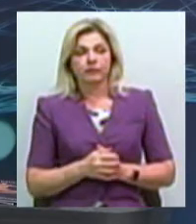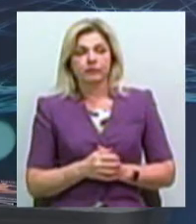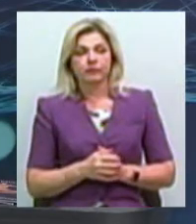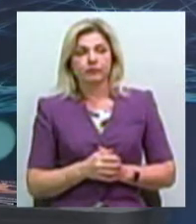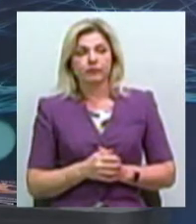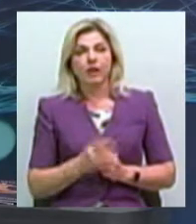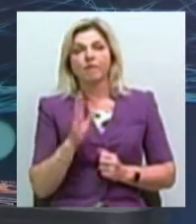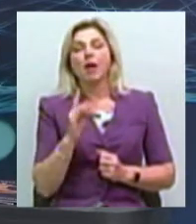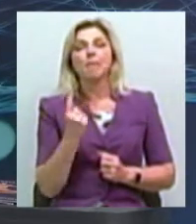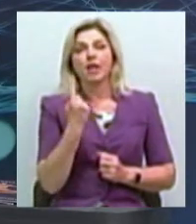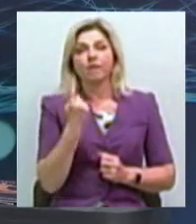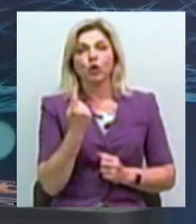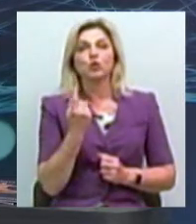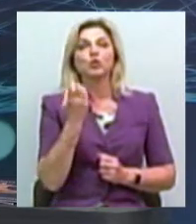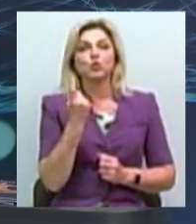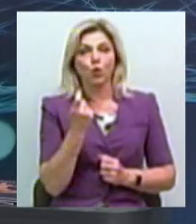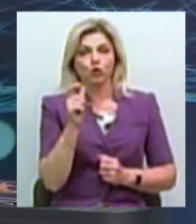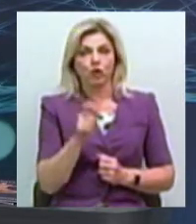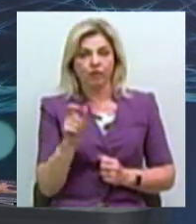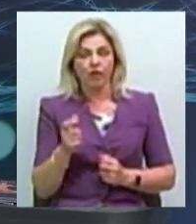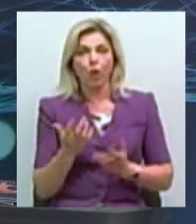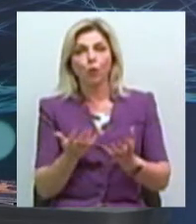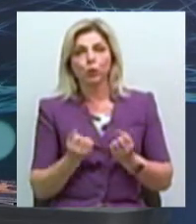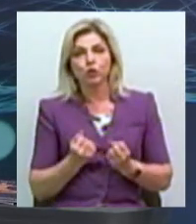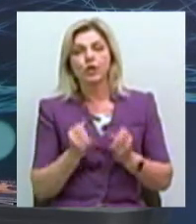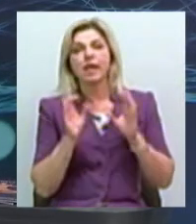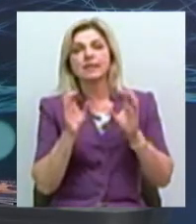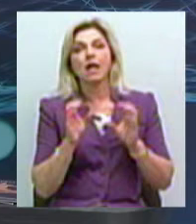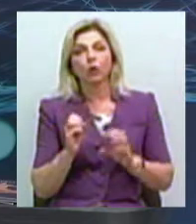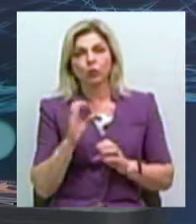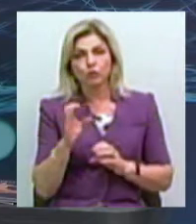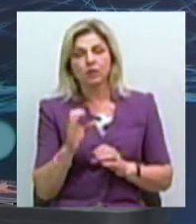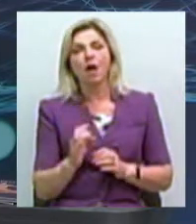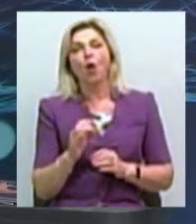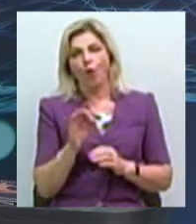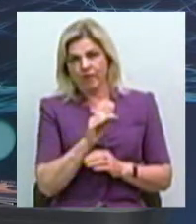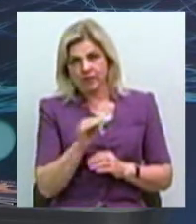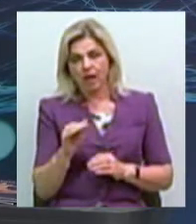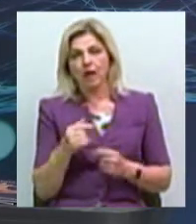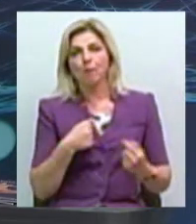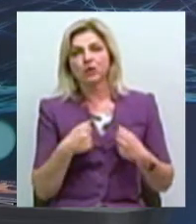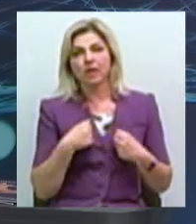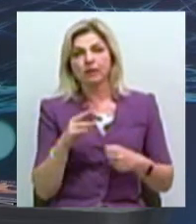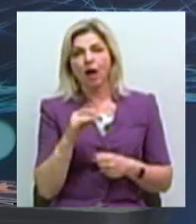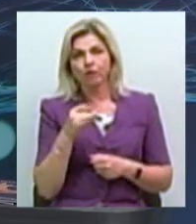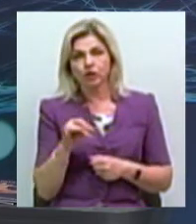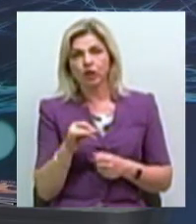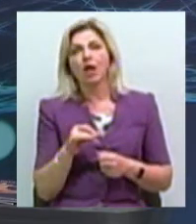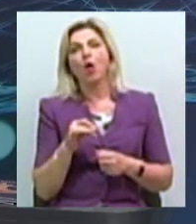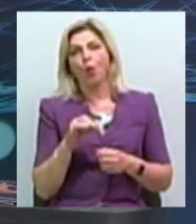первой сотни, да, получил статус официальный пострадавшего от торговли людьми. А, Оксана, яким чином ви